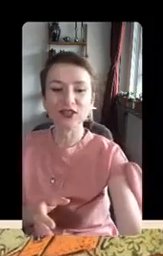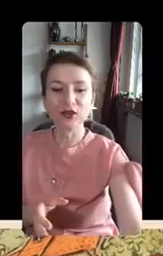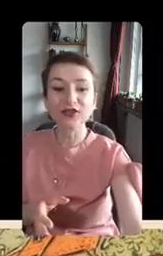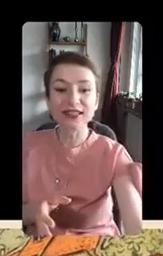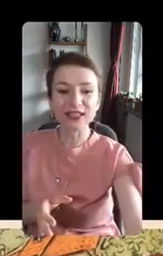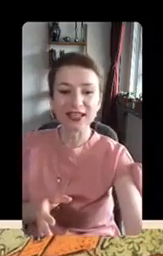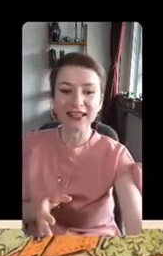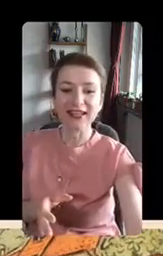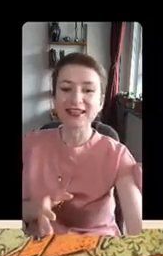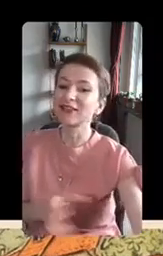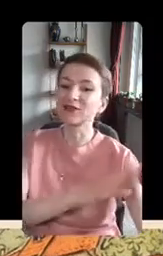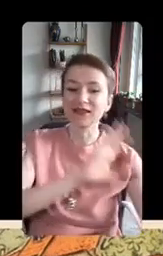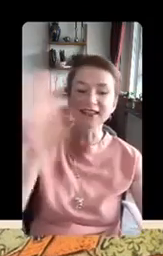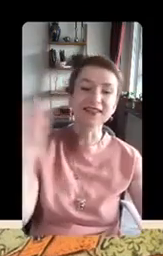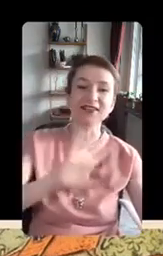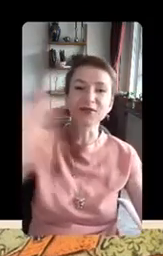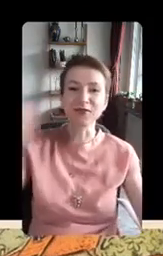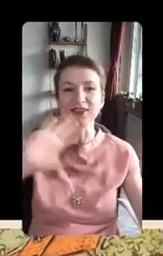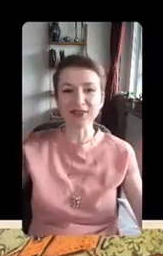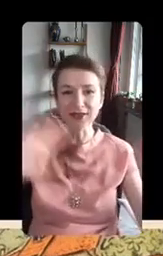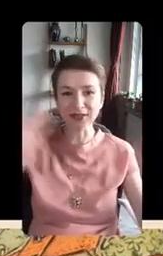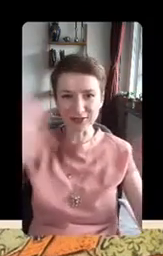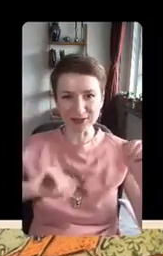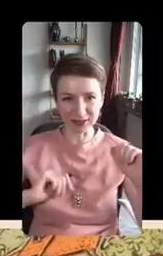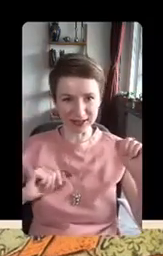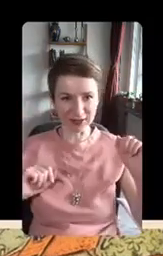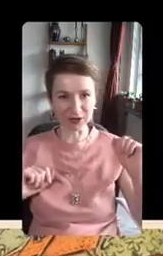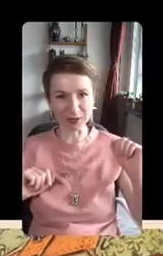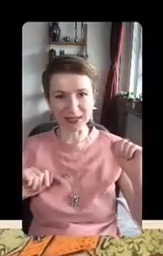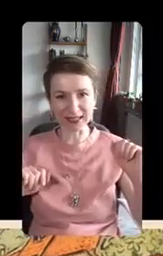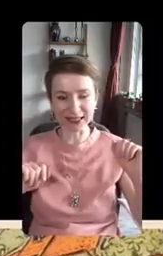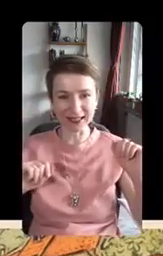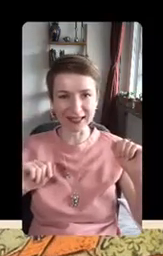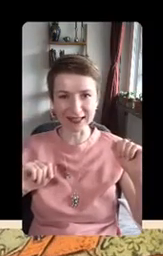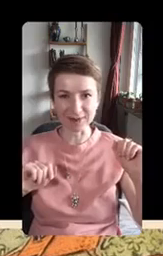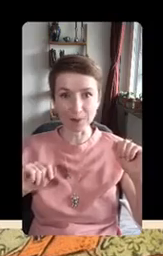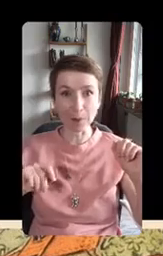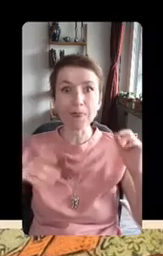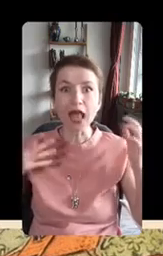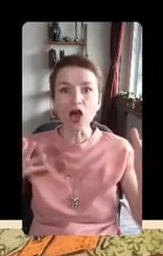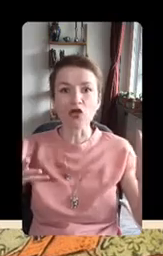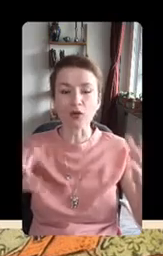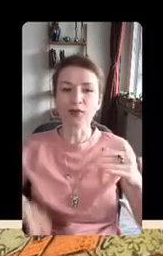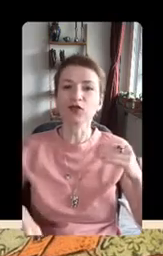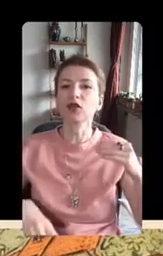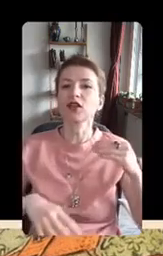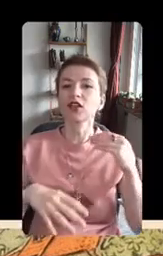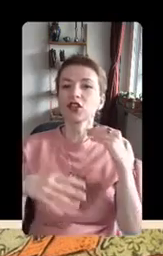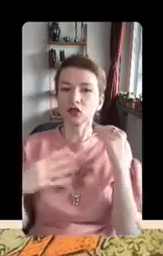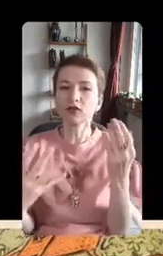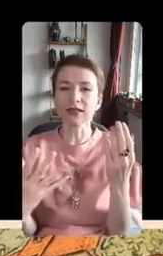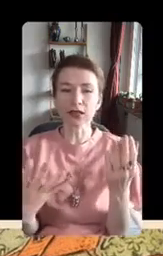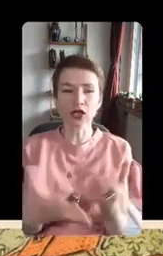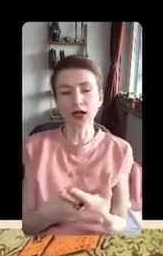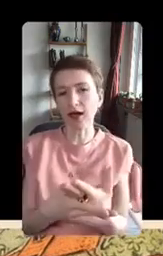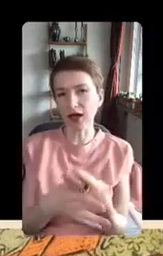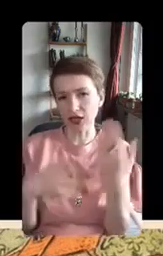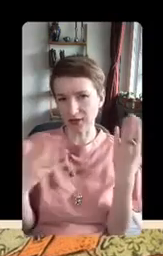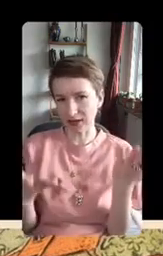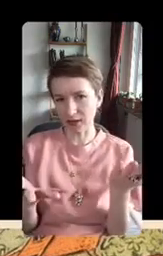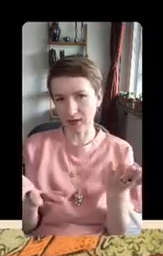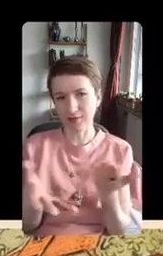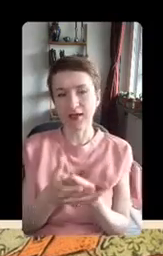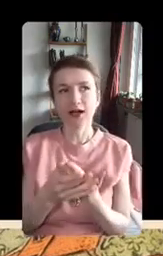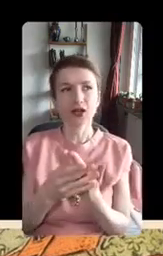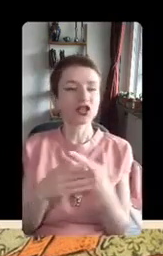знаю, что вы слышали. Добрый день всем, привет-привет всем, кто присоединяется. Ну, вот что вы слышали